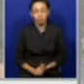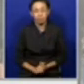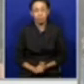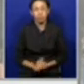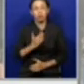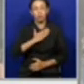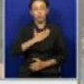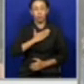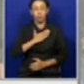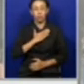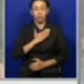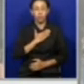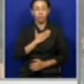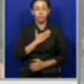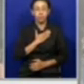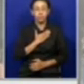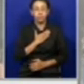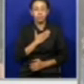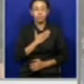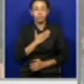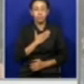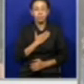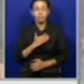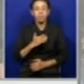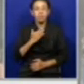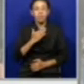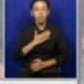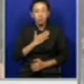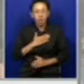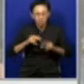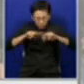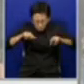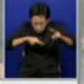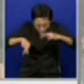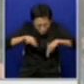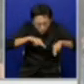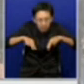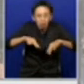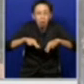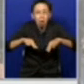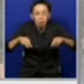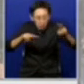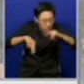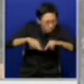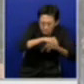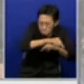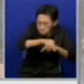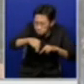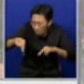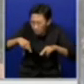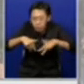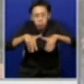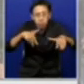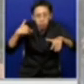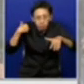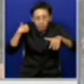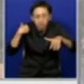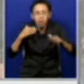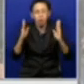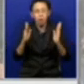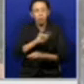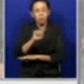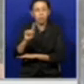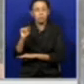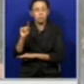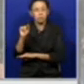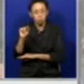ครับในเรื่องของค้นเอ็กซเรย์กันทั้งหมดประกาศเอ็กซเรย์ค้นหาปูพรม20วันจบนะครับเศ